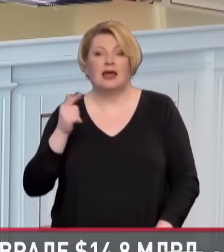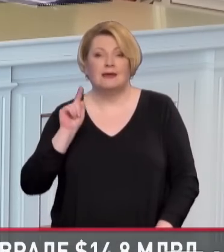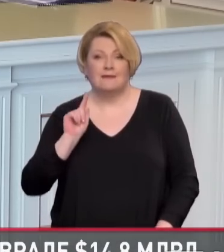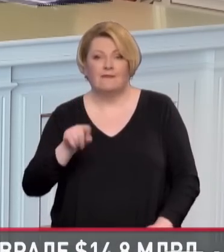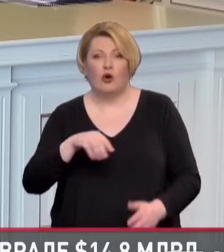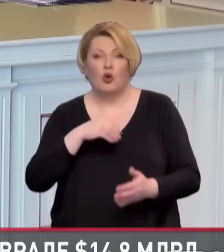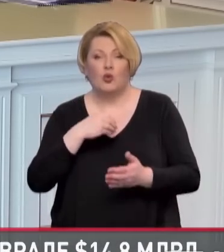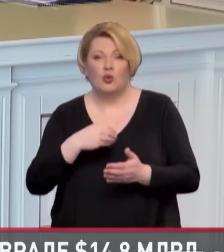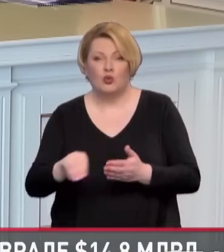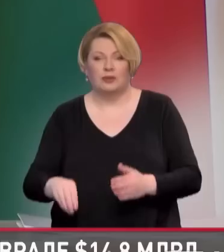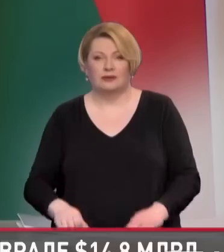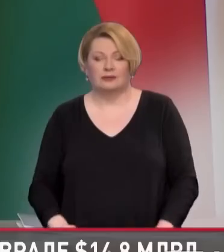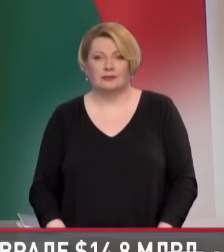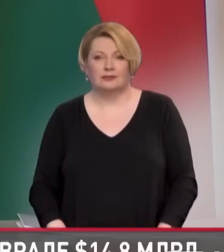купят.